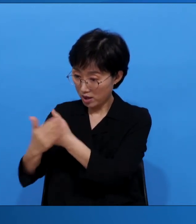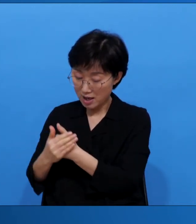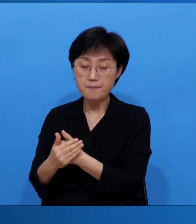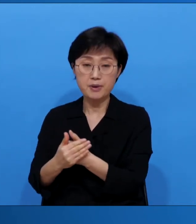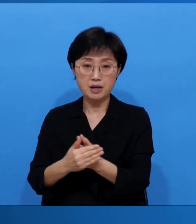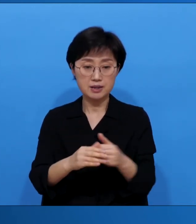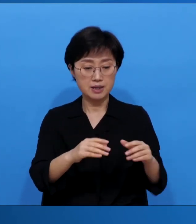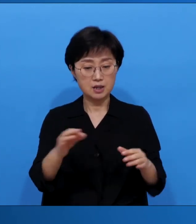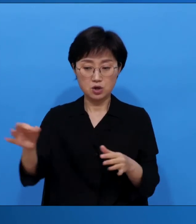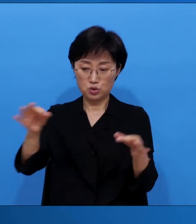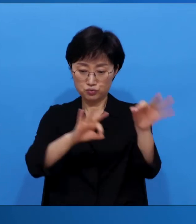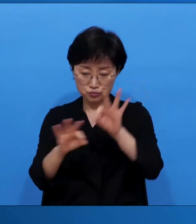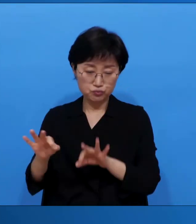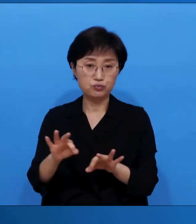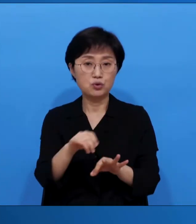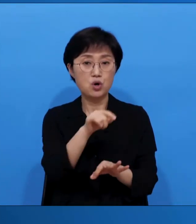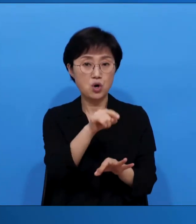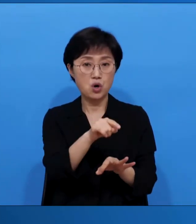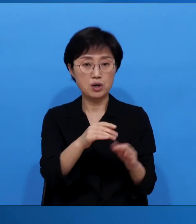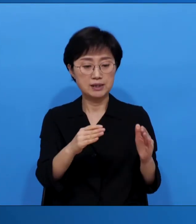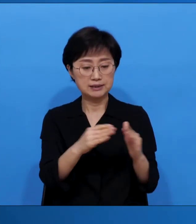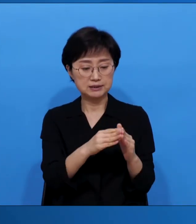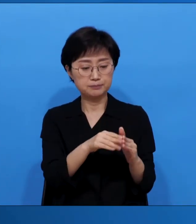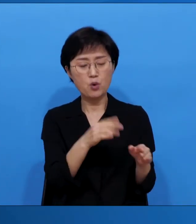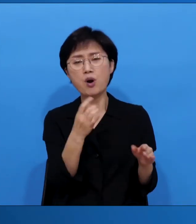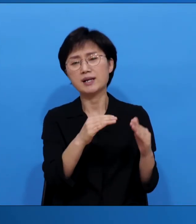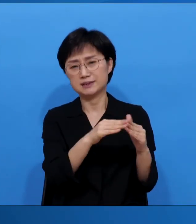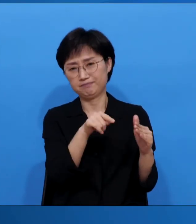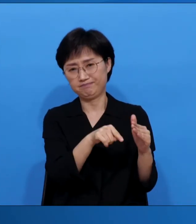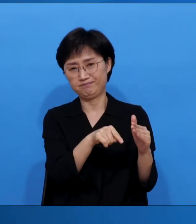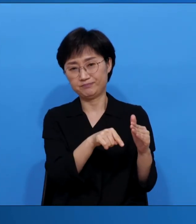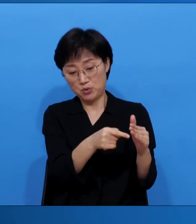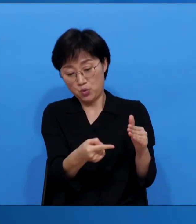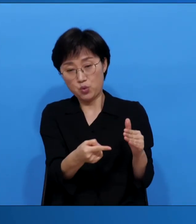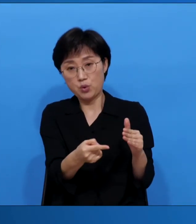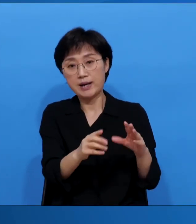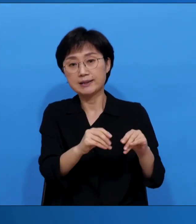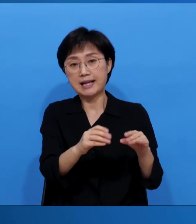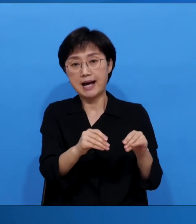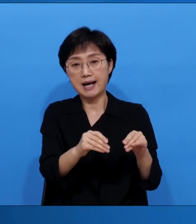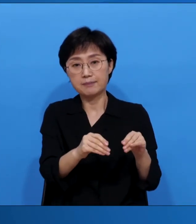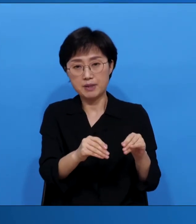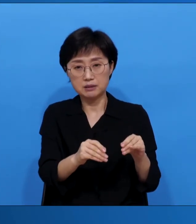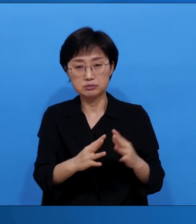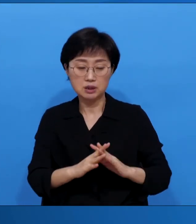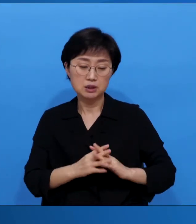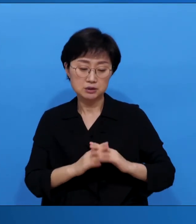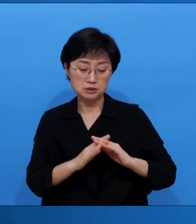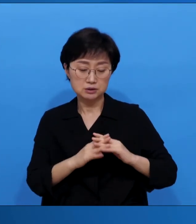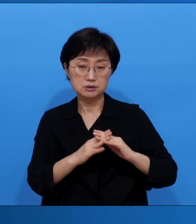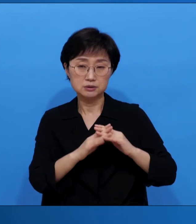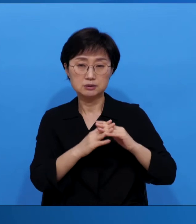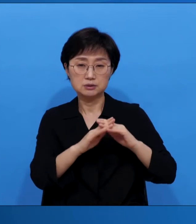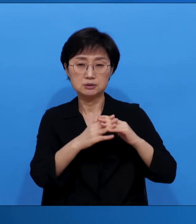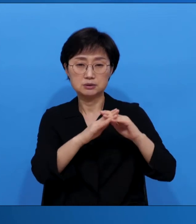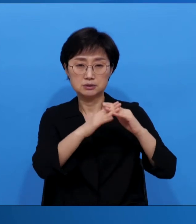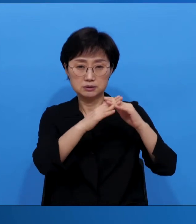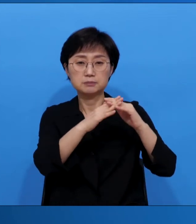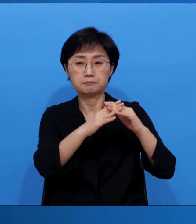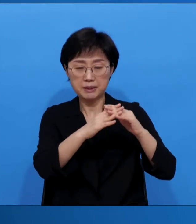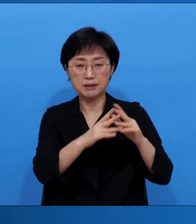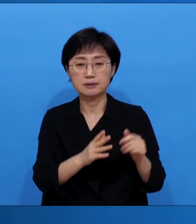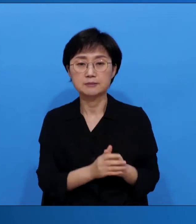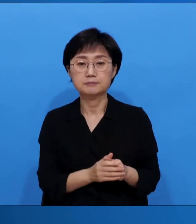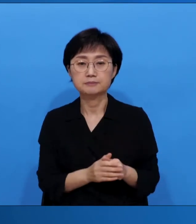교회 건축비로 이반 선교사님의 집 부지에 2017년 5월부터 2017년 12월까지 교회를